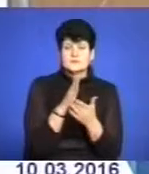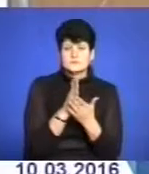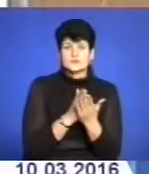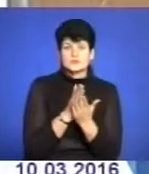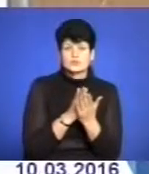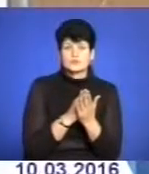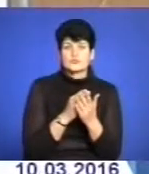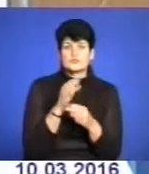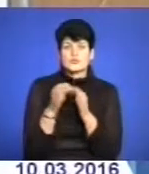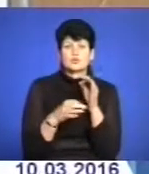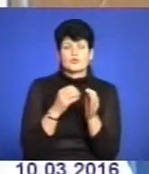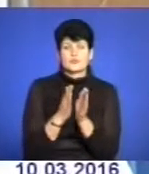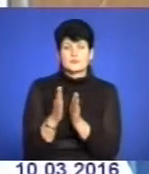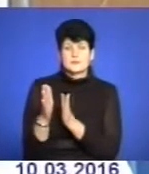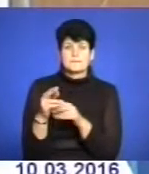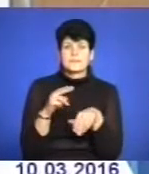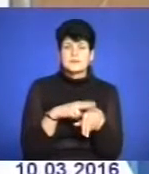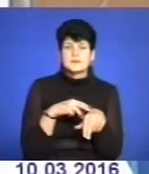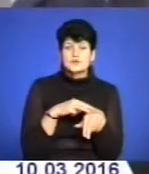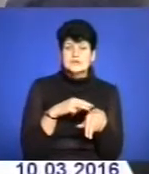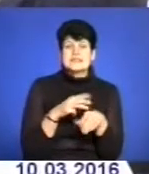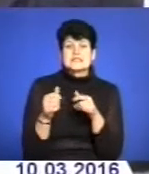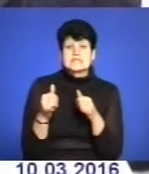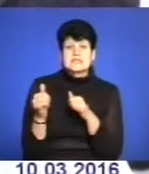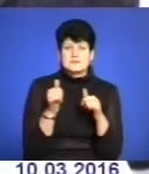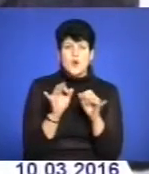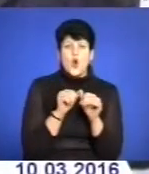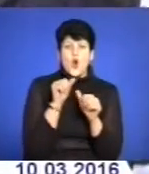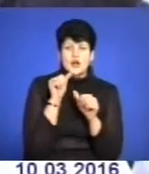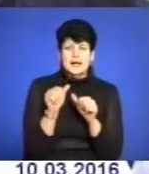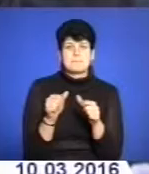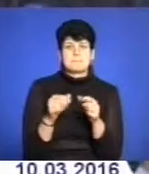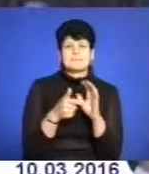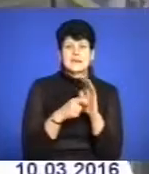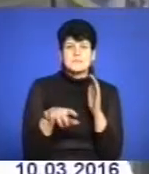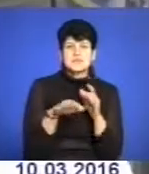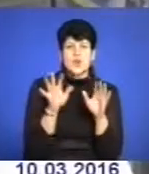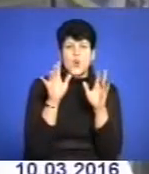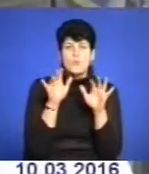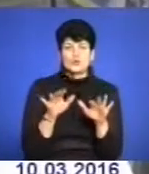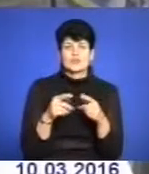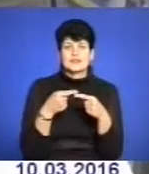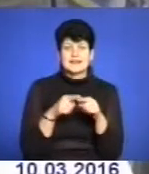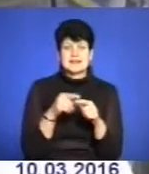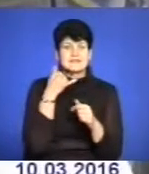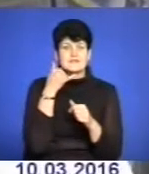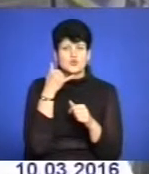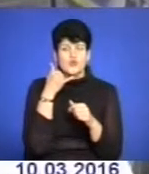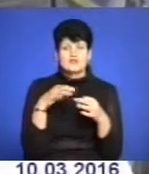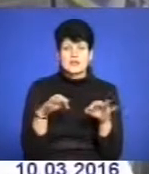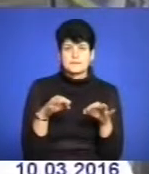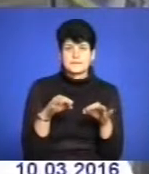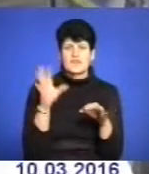у цілодобовому режимі. Правоохоронці забезпечені окремим приміщенням, комп'ютерною технікою, зв'язком та транспортом. Практично